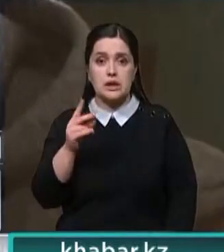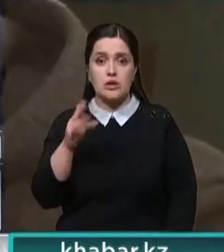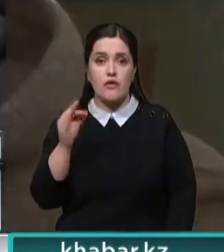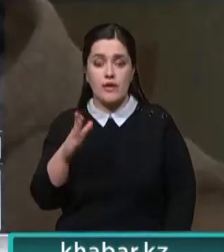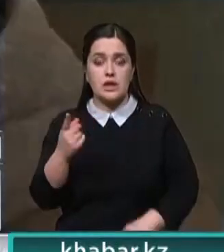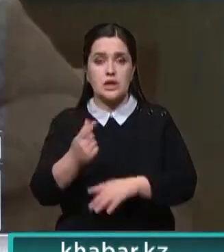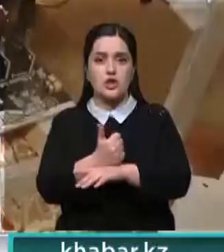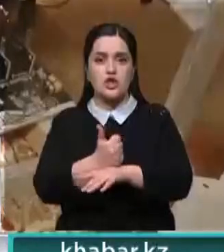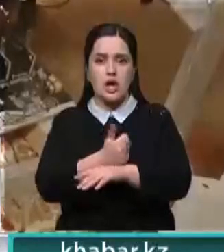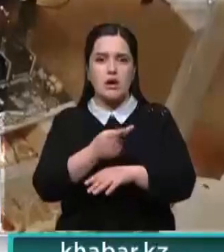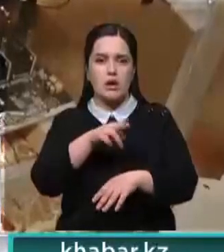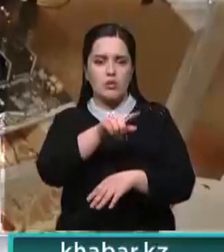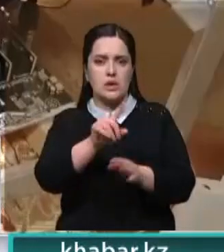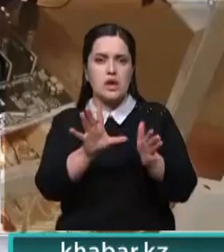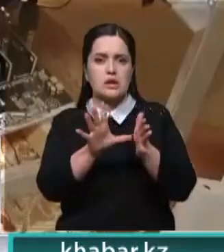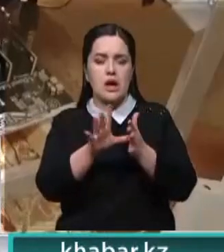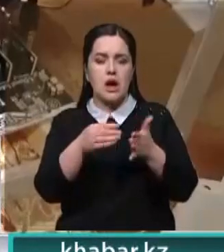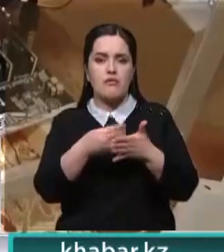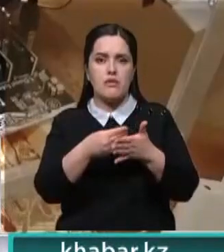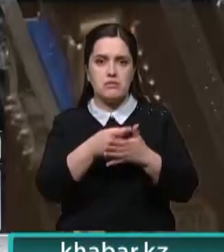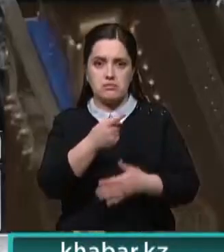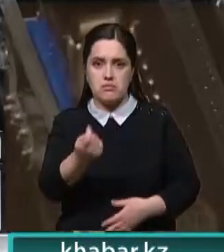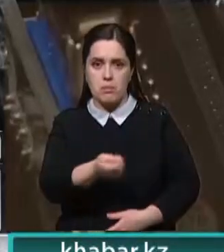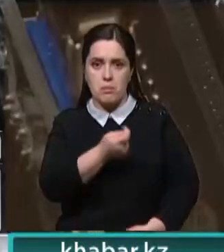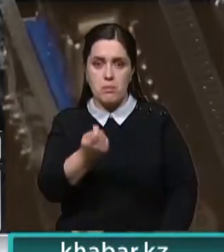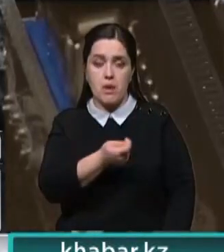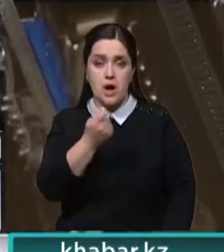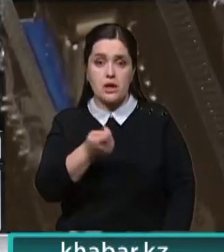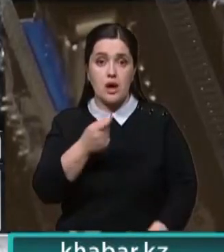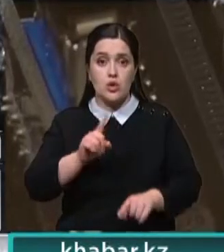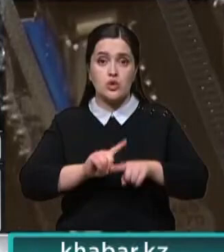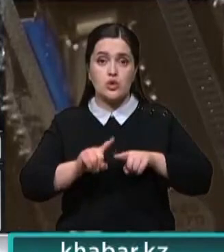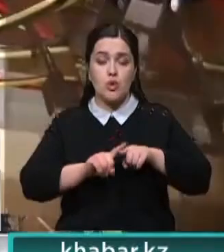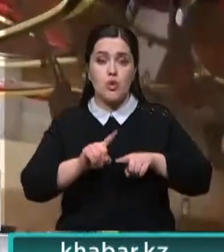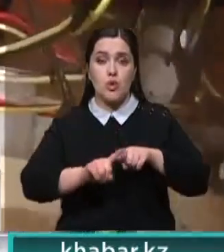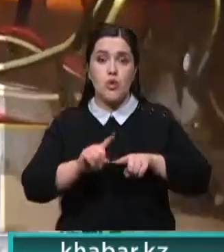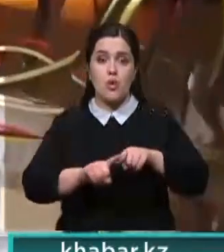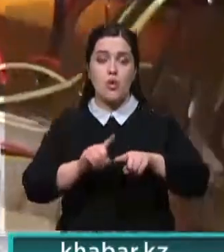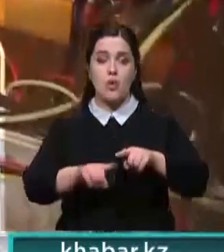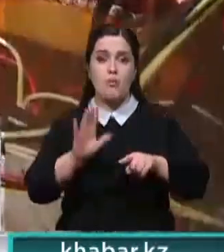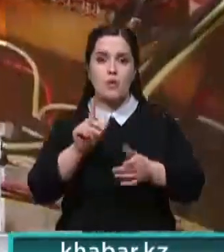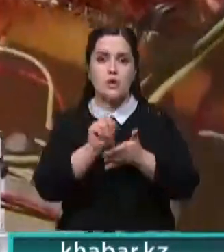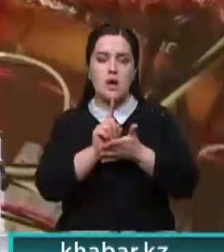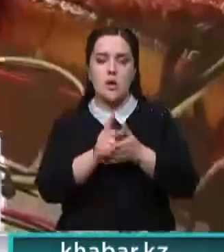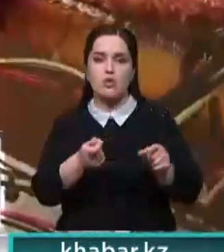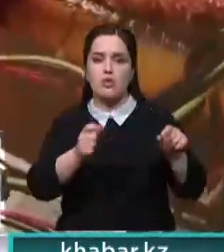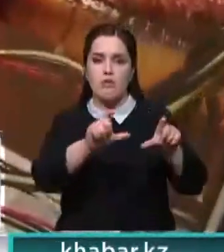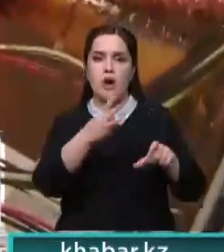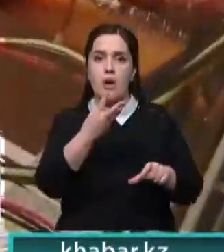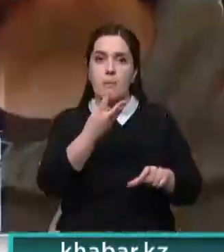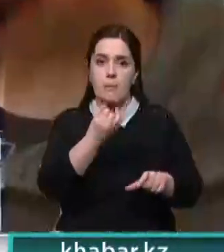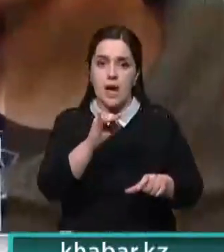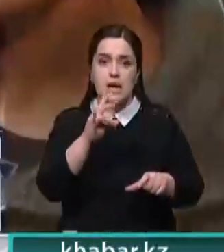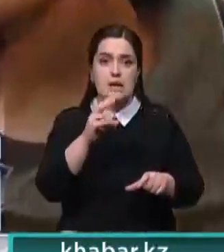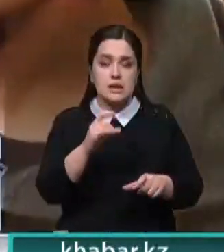добытчиков криптовалюты в условиях энергокризиса ничтожно мала. Поэтому совсем скоро налог для майнеров увеличится. И вновь вернуться к